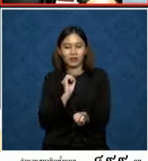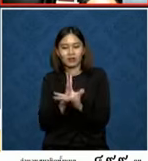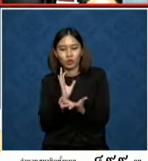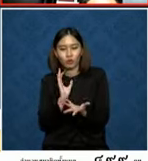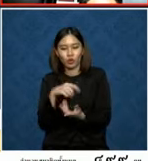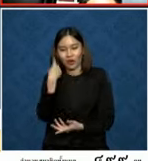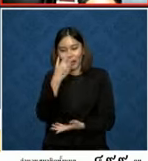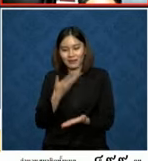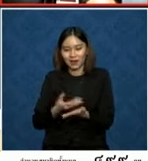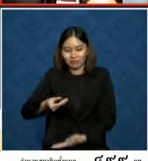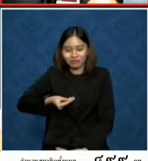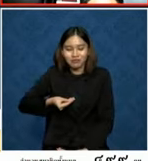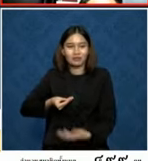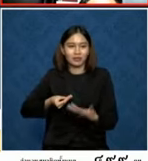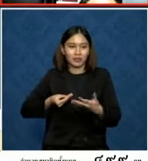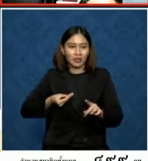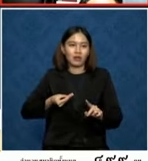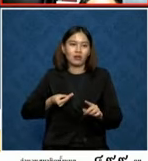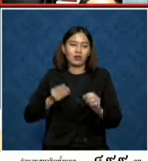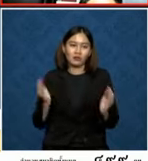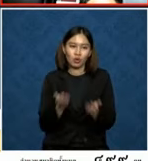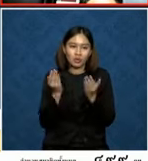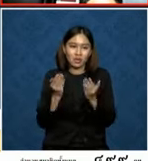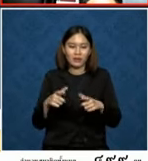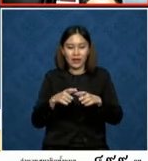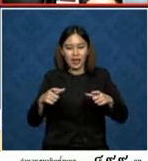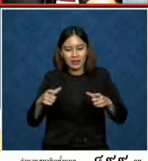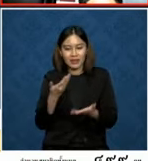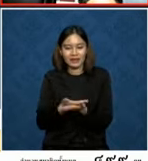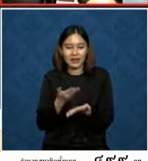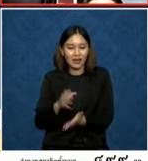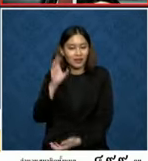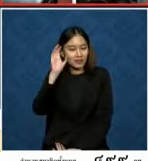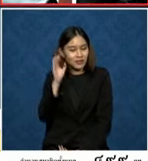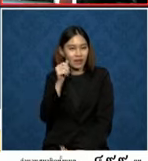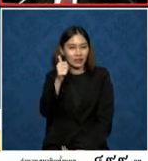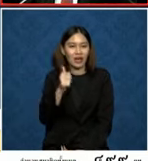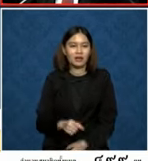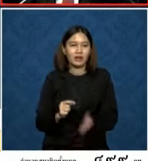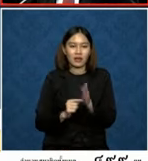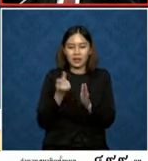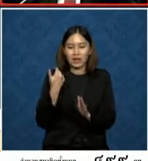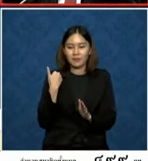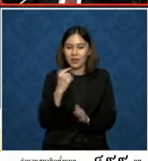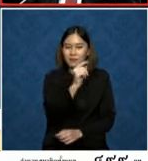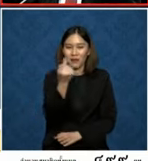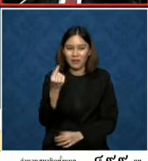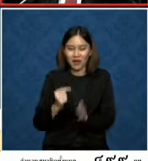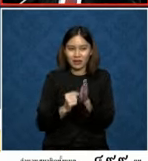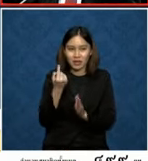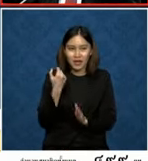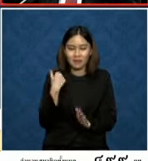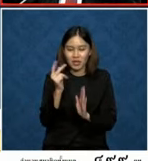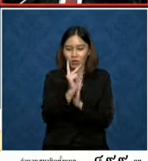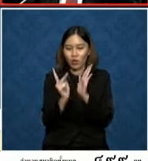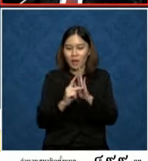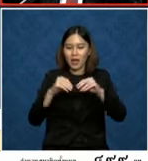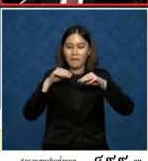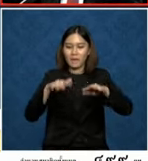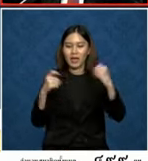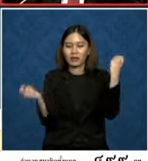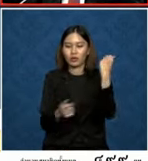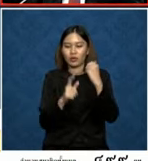ให้แก่ผู้รับเช็คดังนั้นเพื่อส่งเสริมให้เช็คมีความน่าเชื่อถือในสมัยที่เริ่มมีการใช้ใหม่ๆจึงมีการออกกฎหมายกำหนดโท